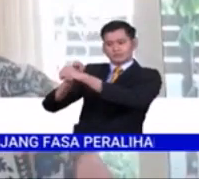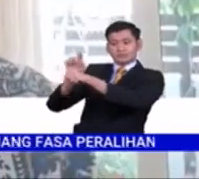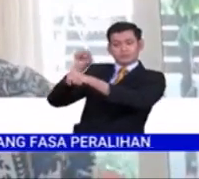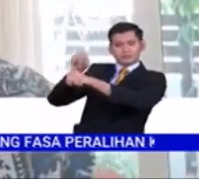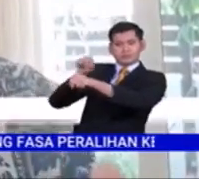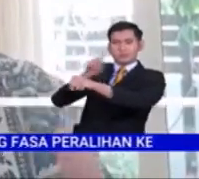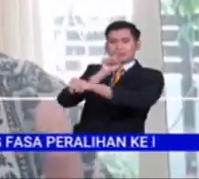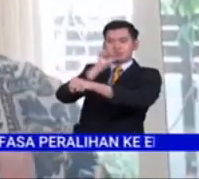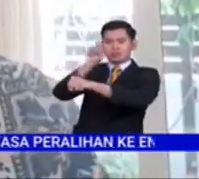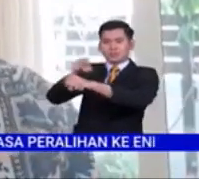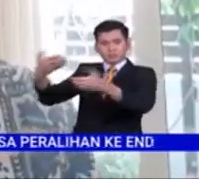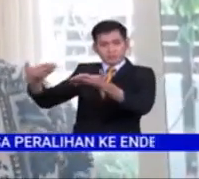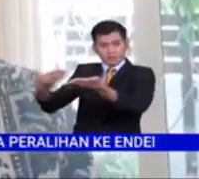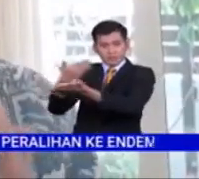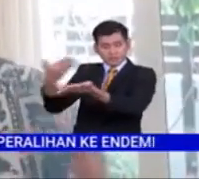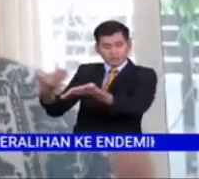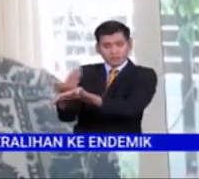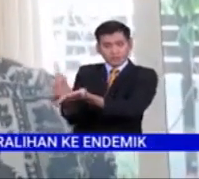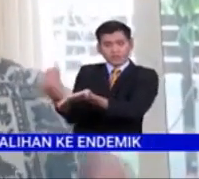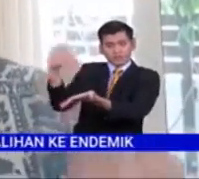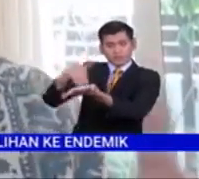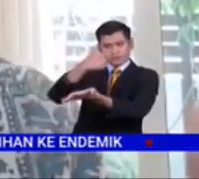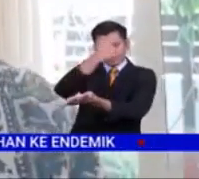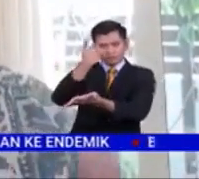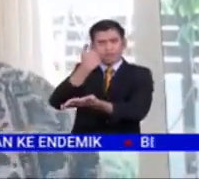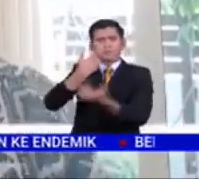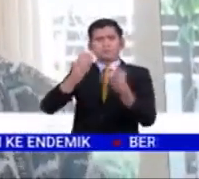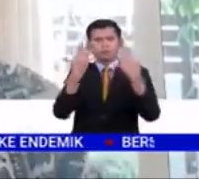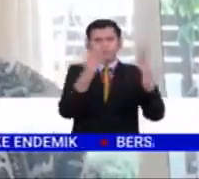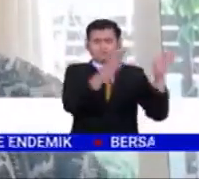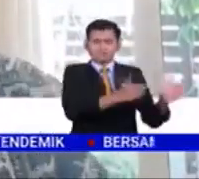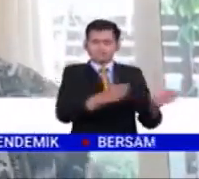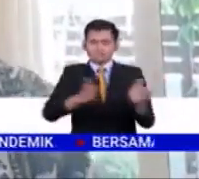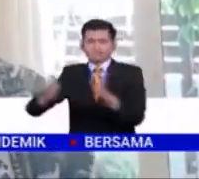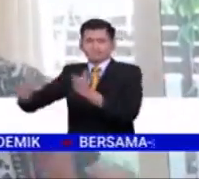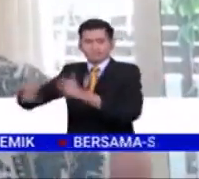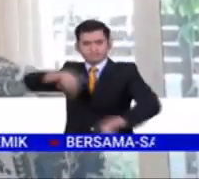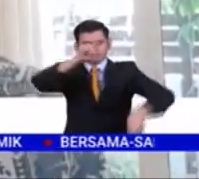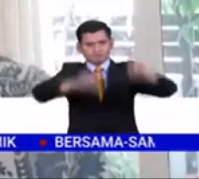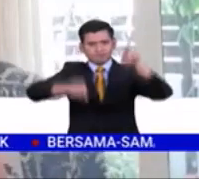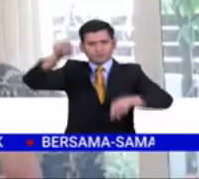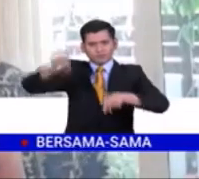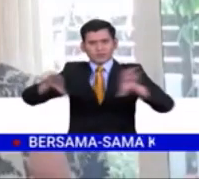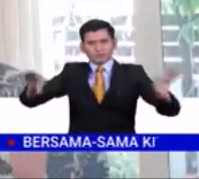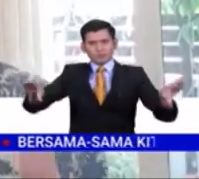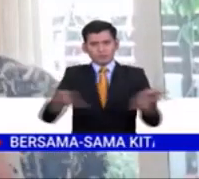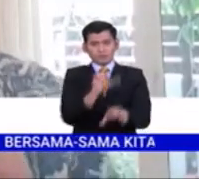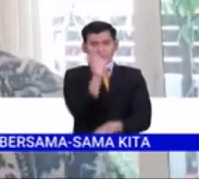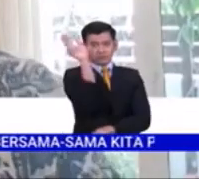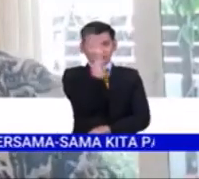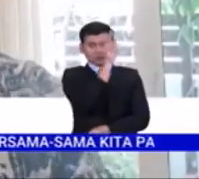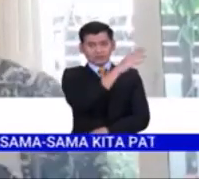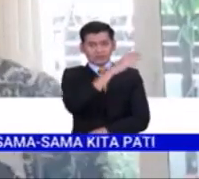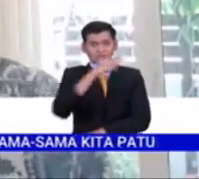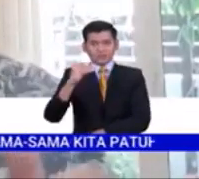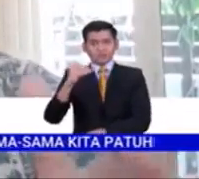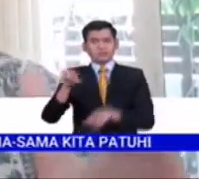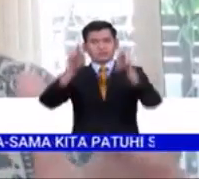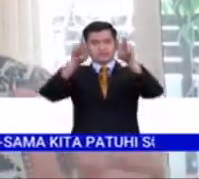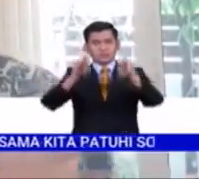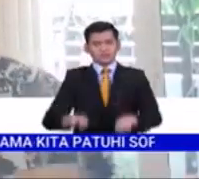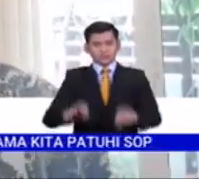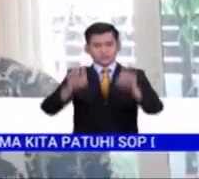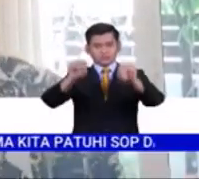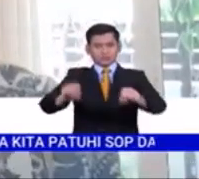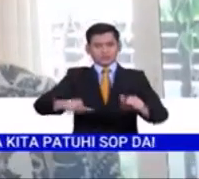Ianya baru, sebab itu banyak penerangan strategi diberikan oleh kerajaan supaya rakyat dapat mengikutinya.